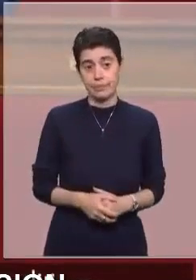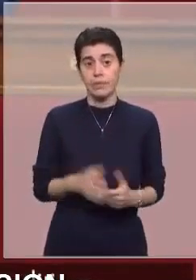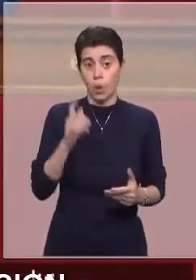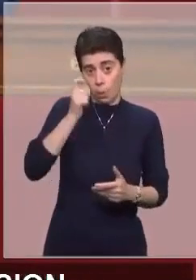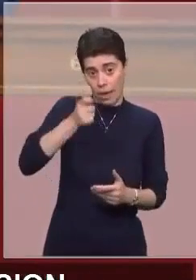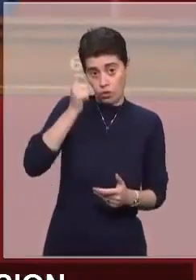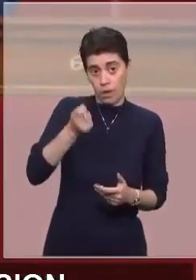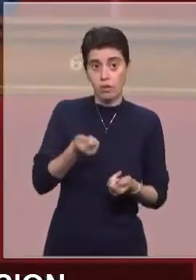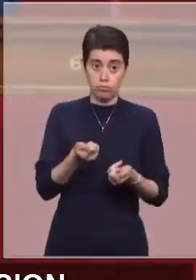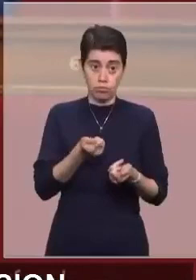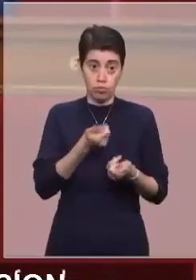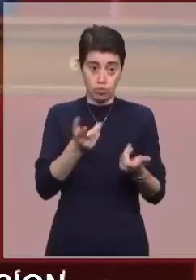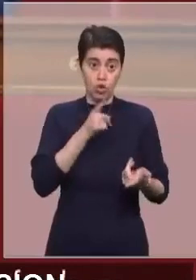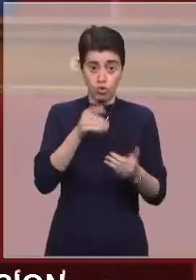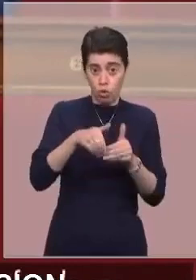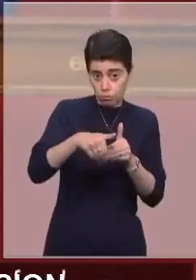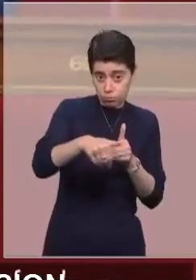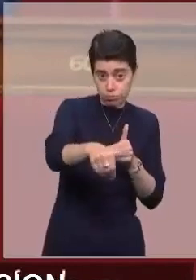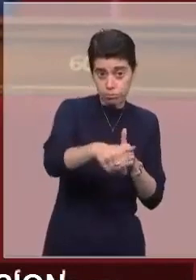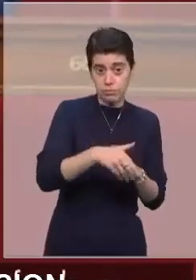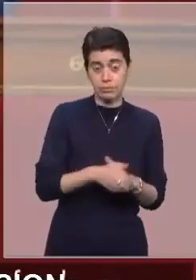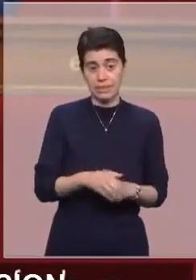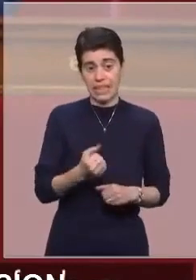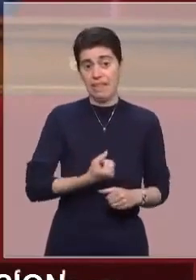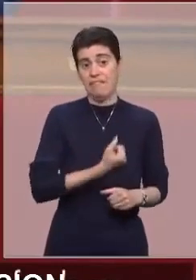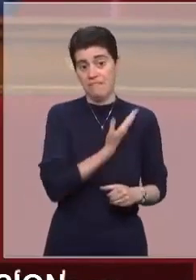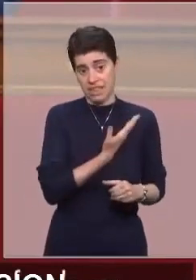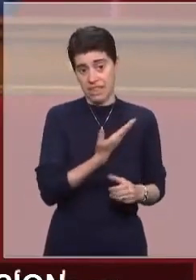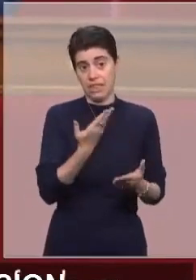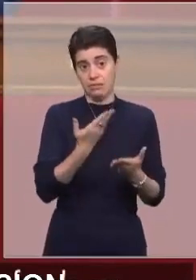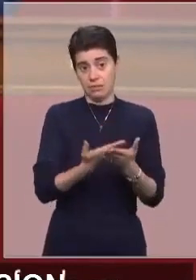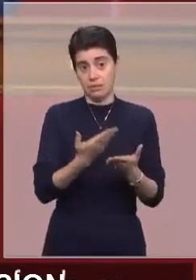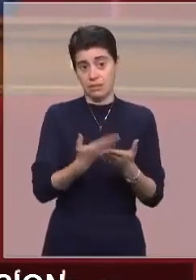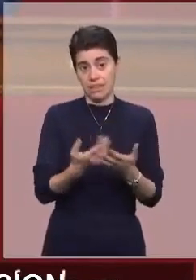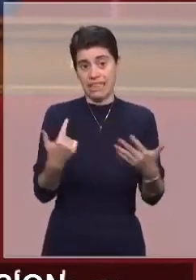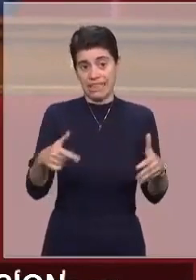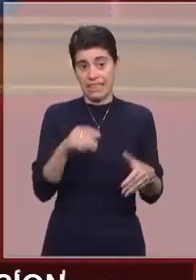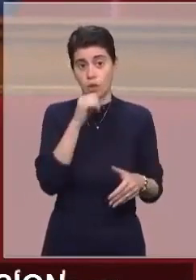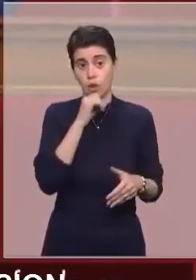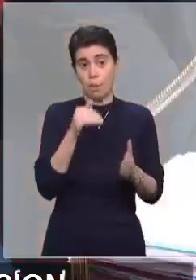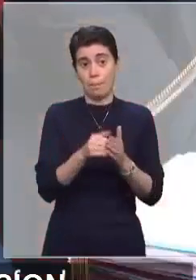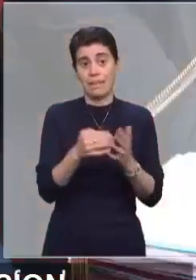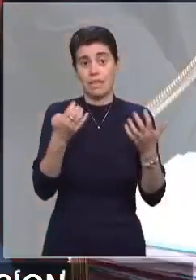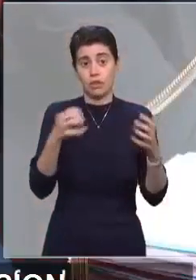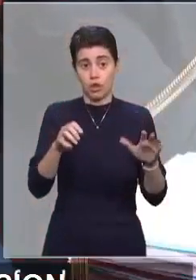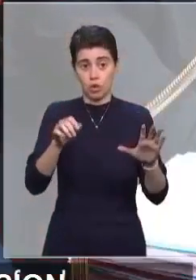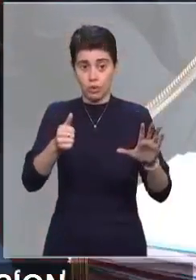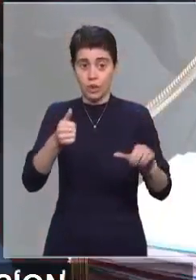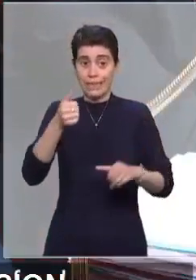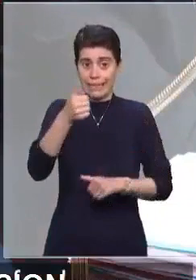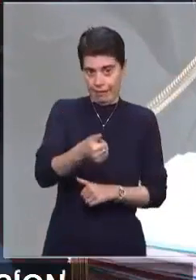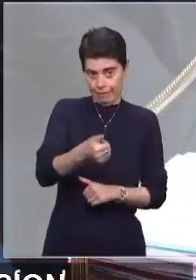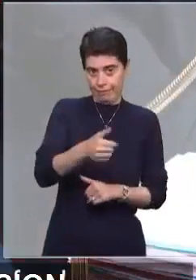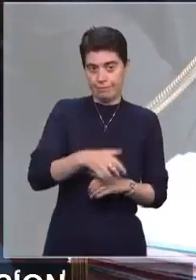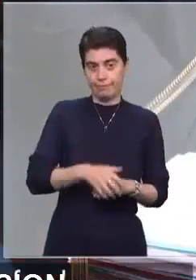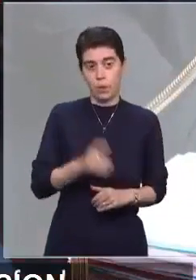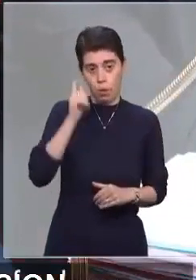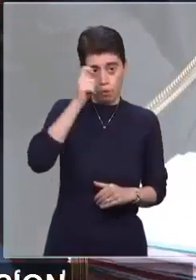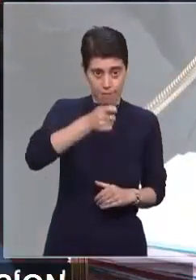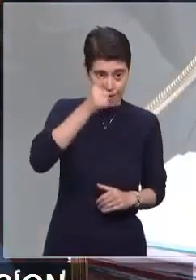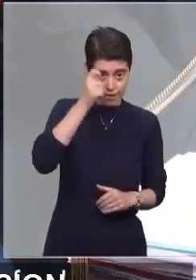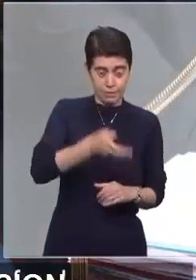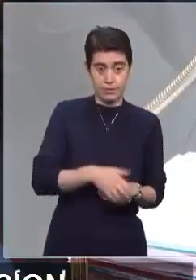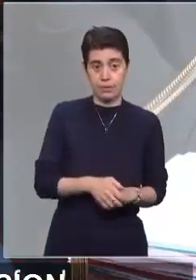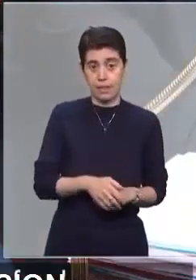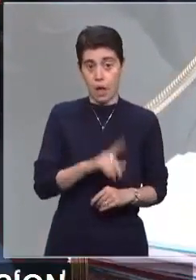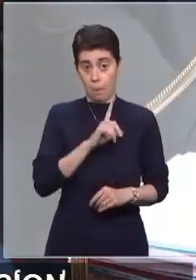quelques jours, rendant hommage aux victimes du massacre du 17 octobre 1961. Ces assassinats par la